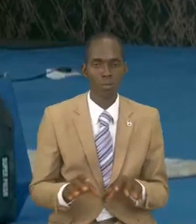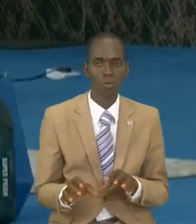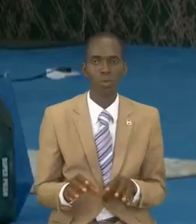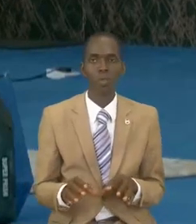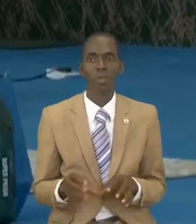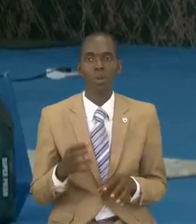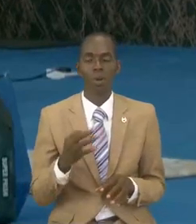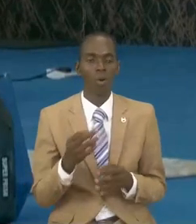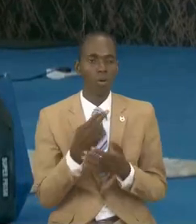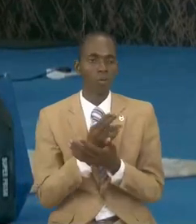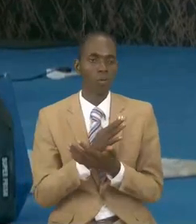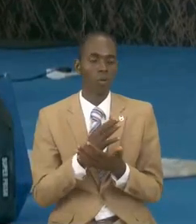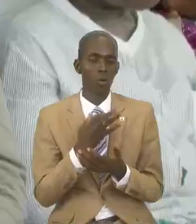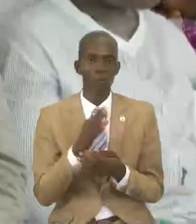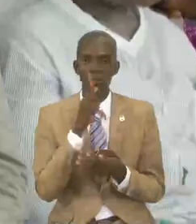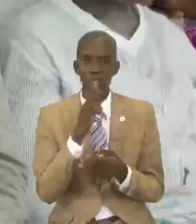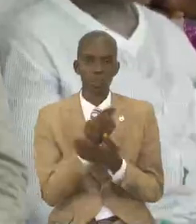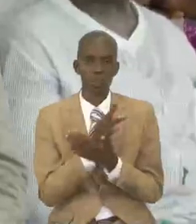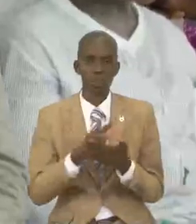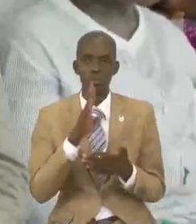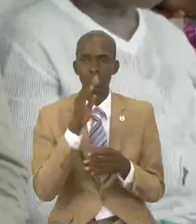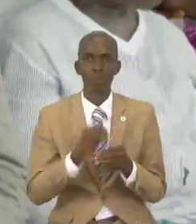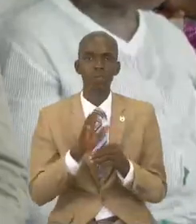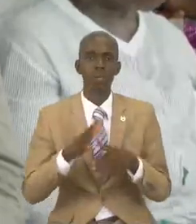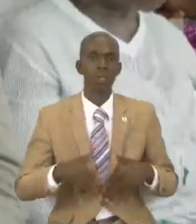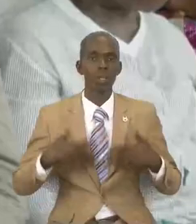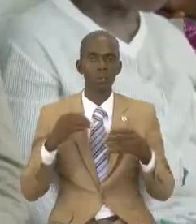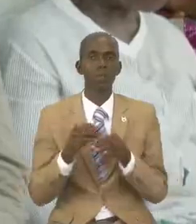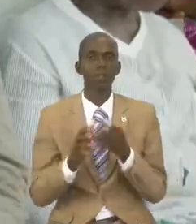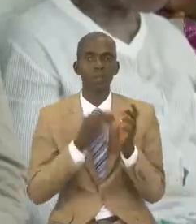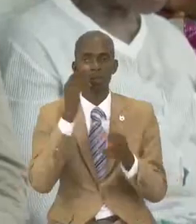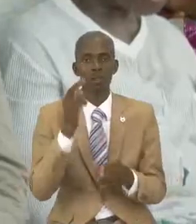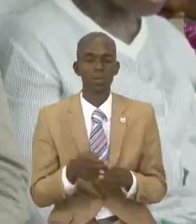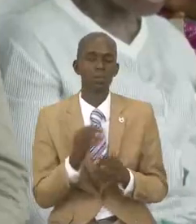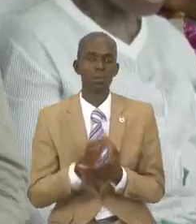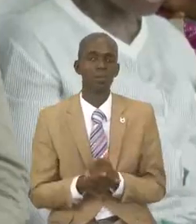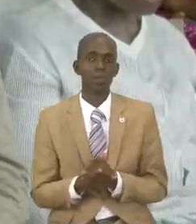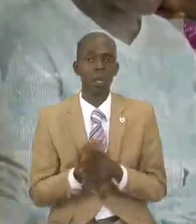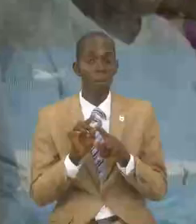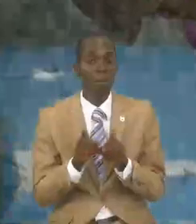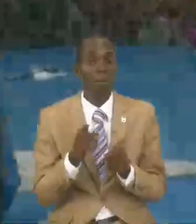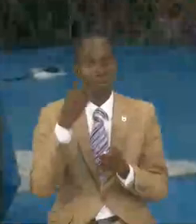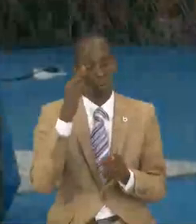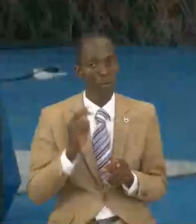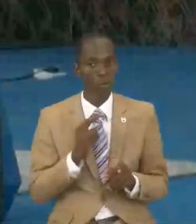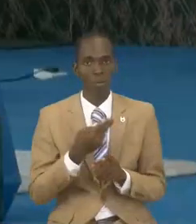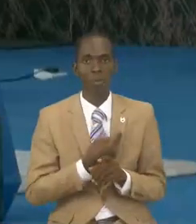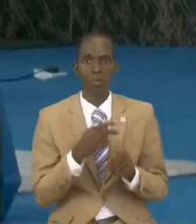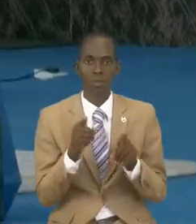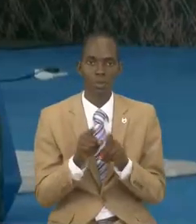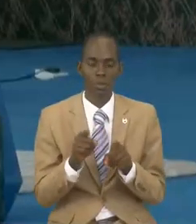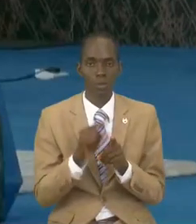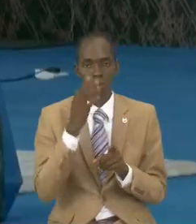la sainteté, que cela soit dans votre vie au nom de Jésus-Christ. Mais quant à nous, pour nous